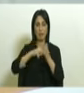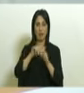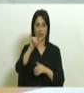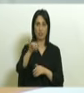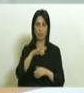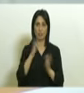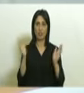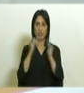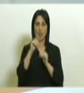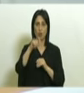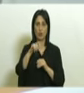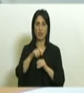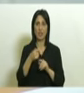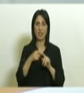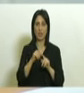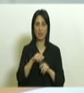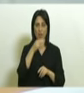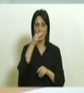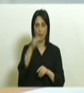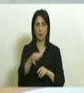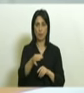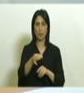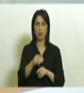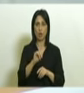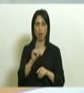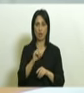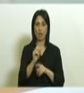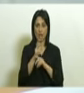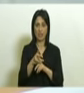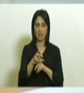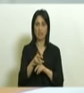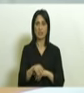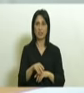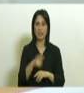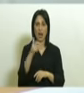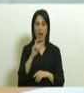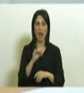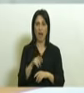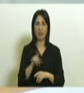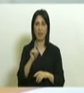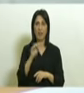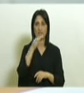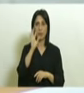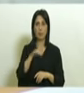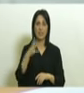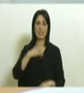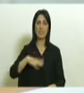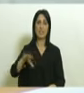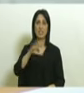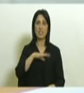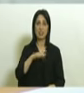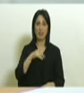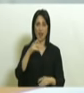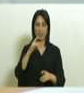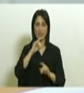ამ შენობაში. და იმიტომ გეუბნებოდით, რომ გადადექით ბატონო გახარიათქო, რასაც მე მთელი საქართველო